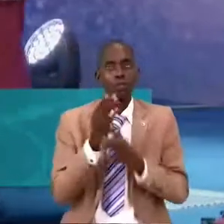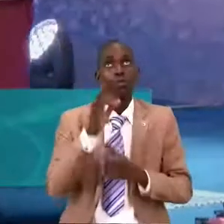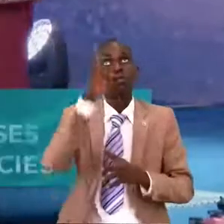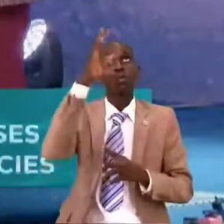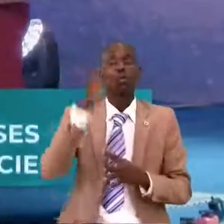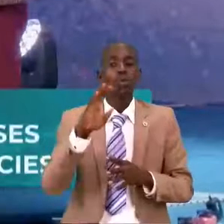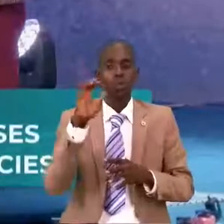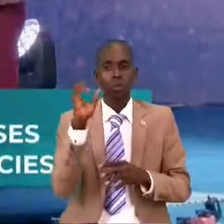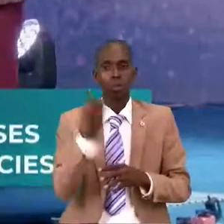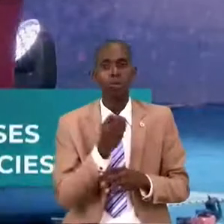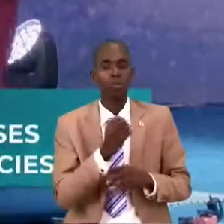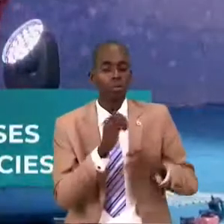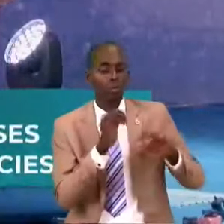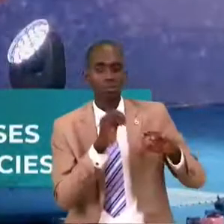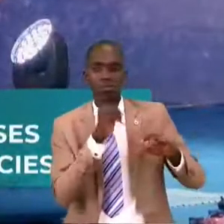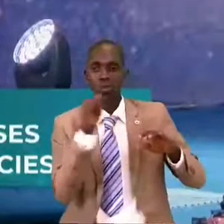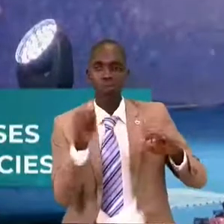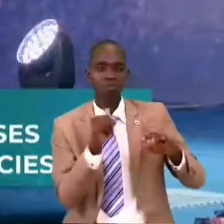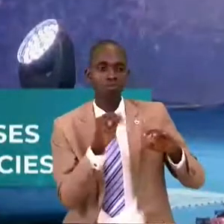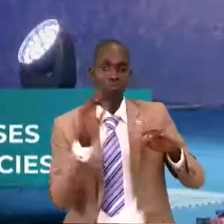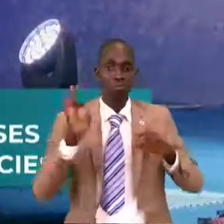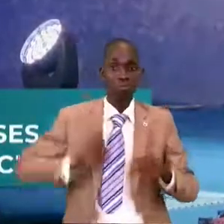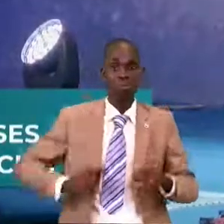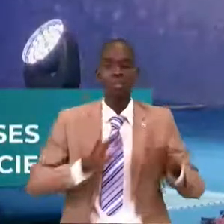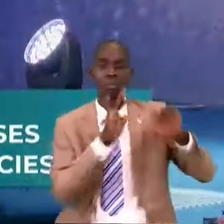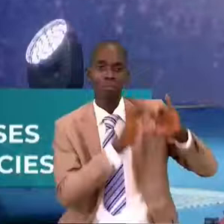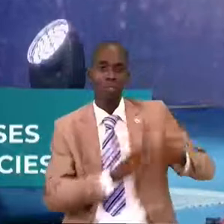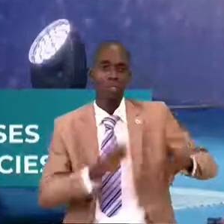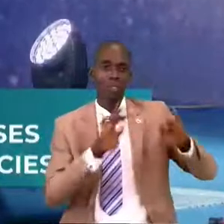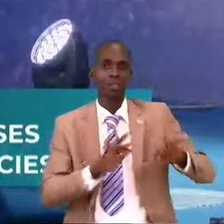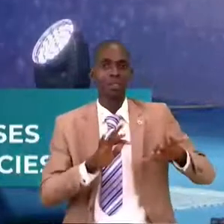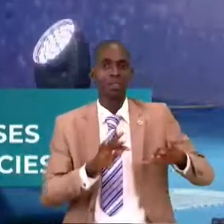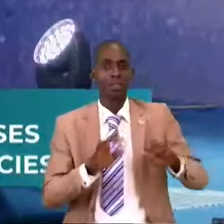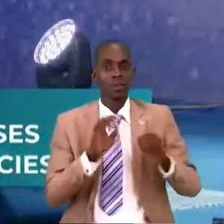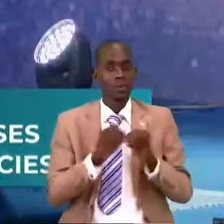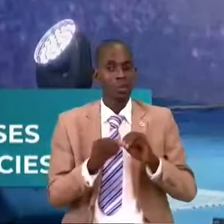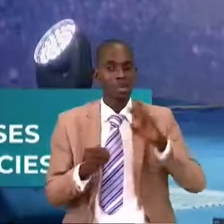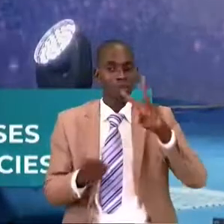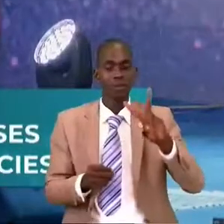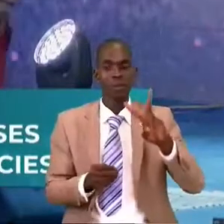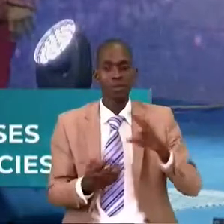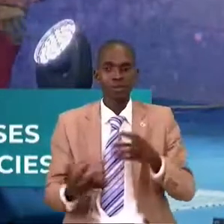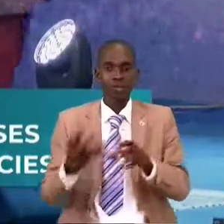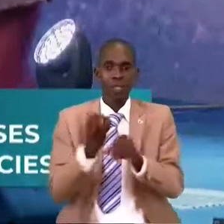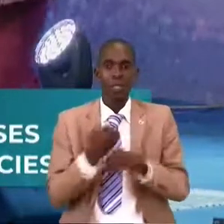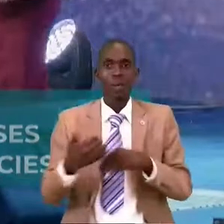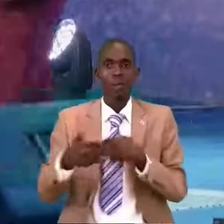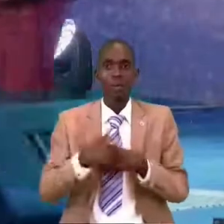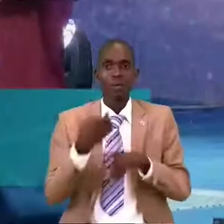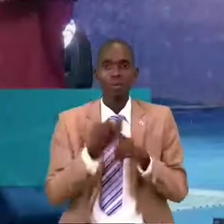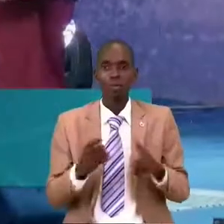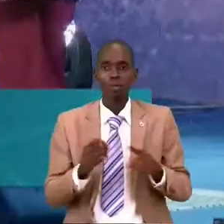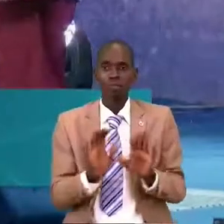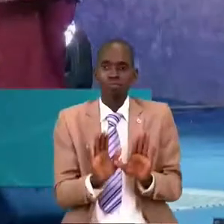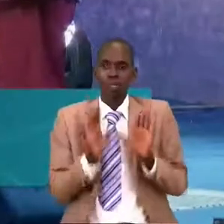rétablissement des maladies redoutables par les miséricordes gracieuses et incessantes.